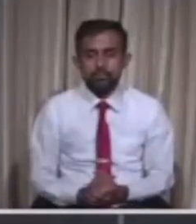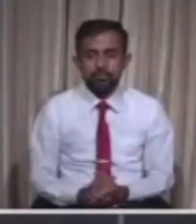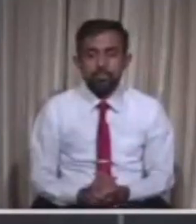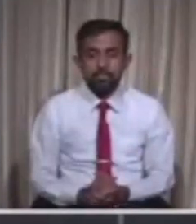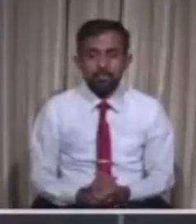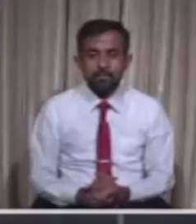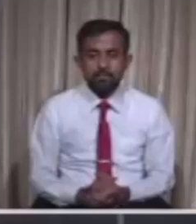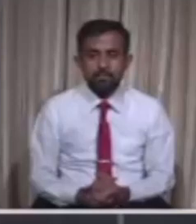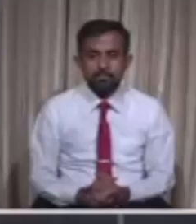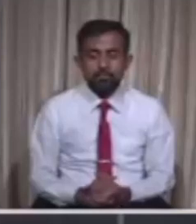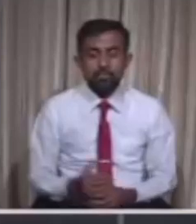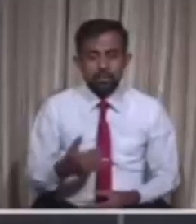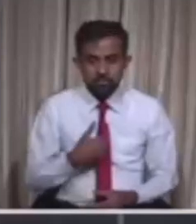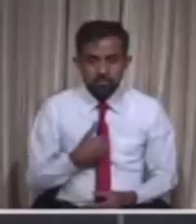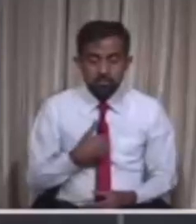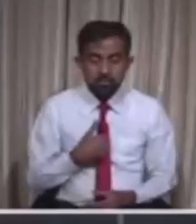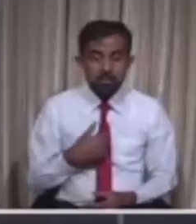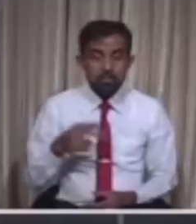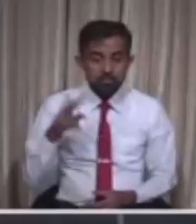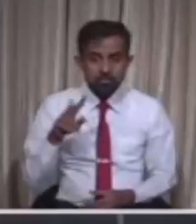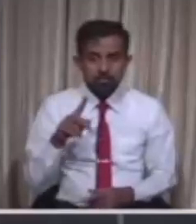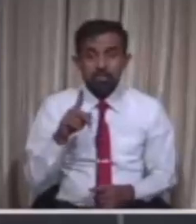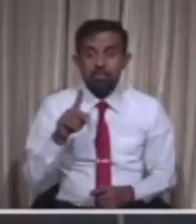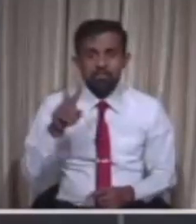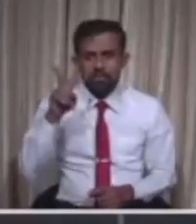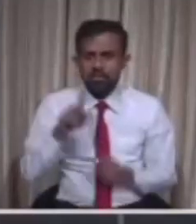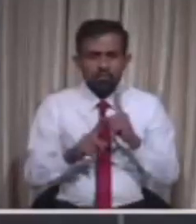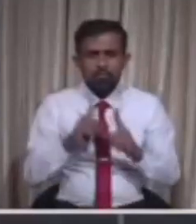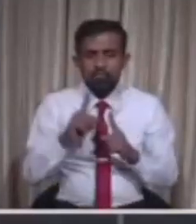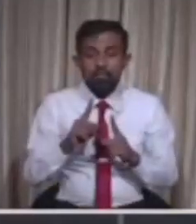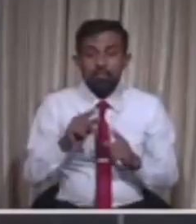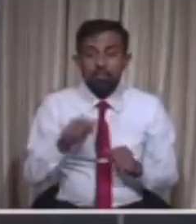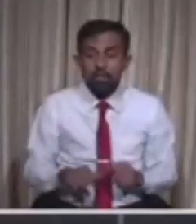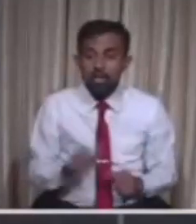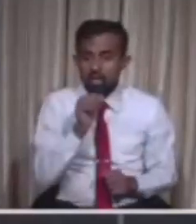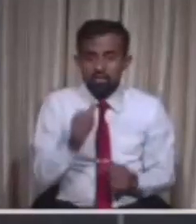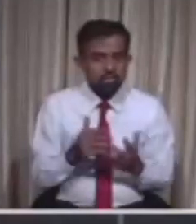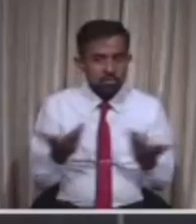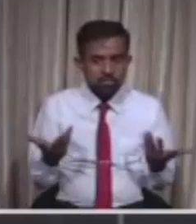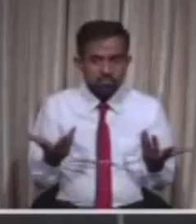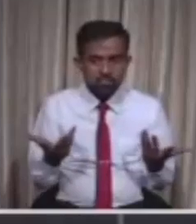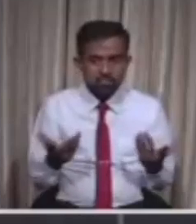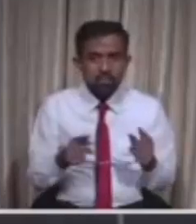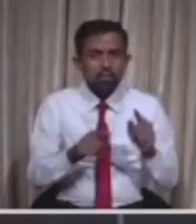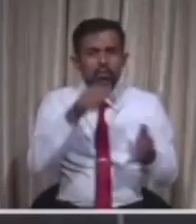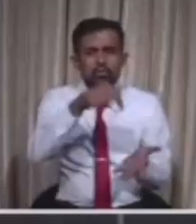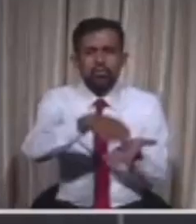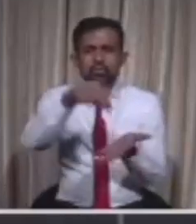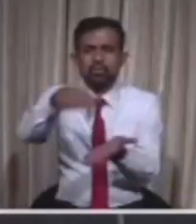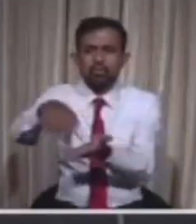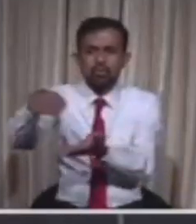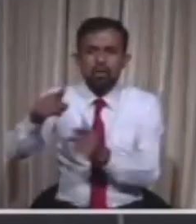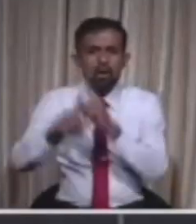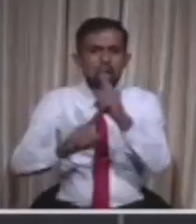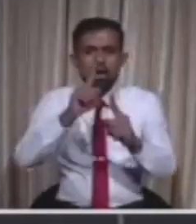මම විශ්වාස කරනවා මේ කතාව ඇත්ත නෙමෙයි කියලා. නමුත් යම් යම් තැන්වල මේක සාකච්ඡා වෙලා තියෙනවා.